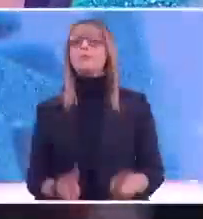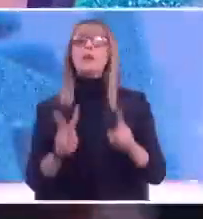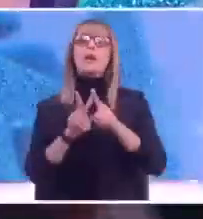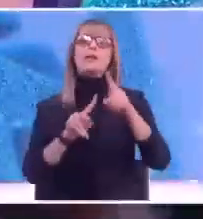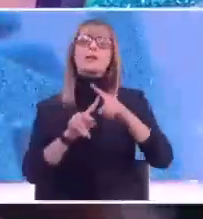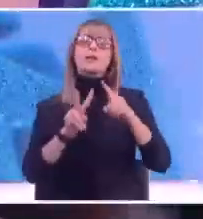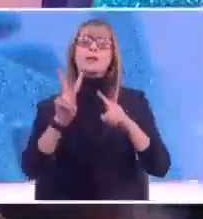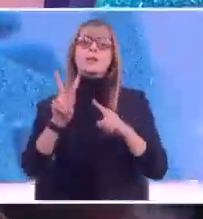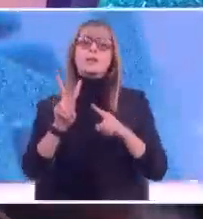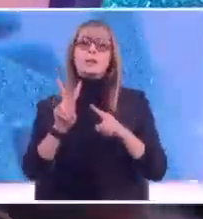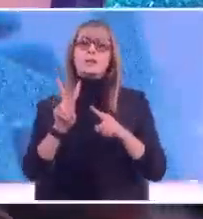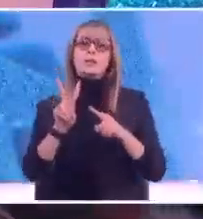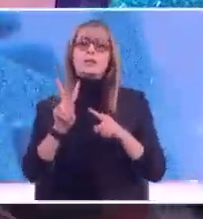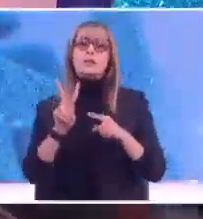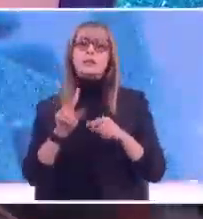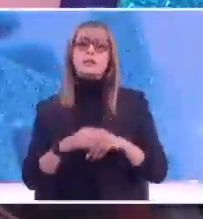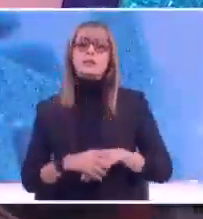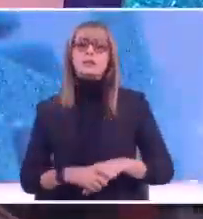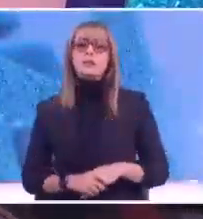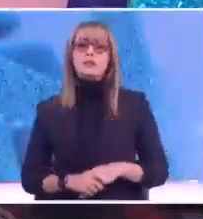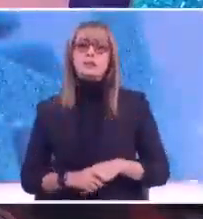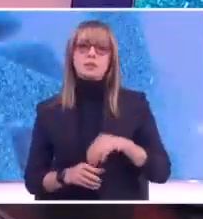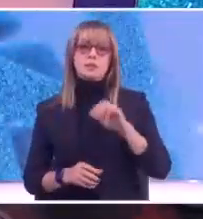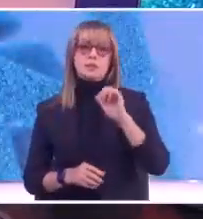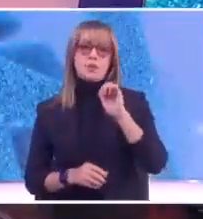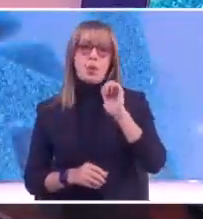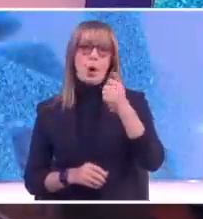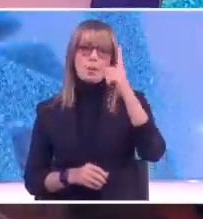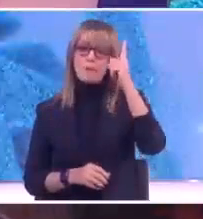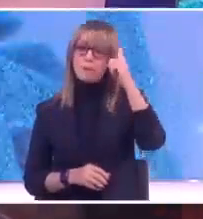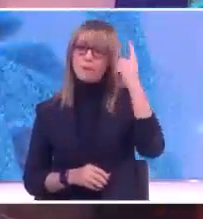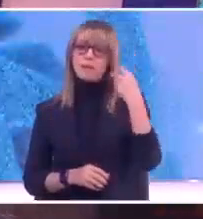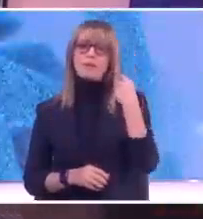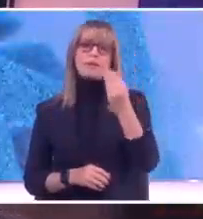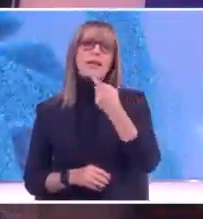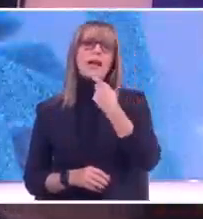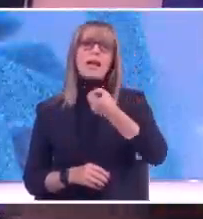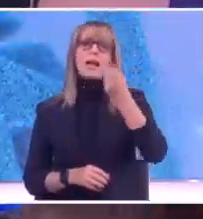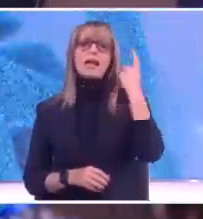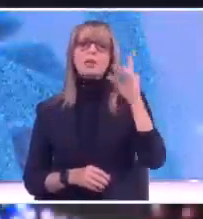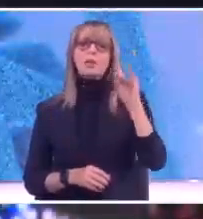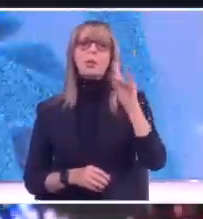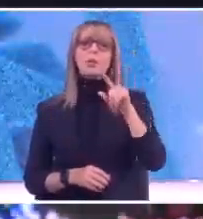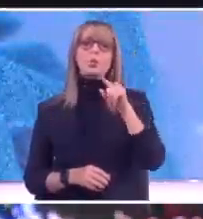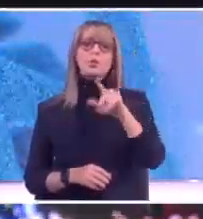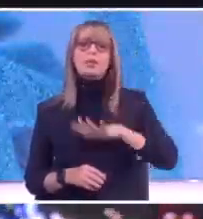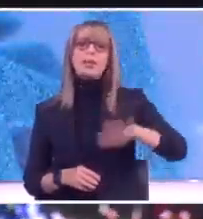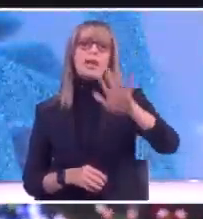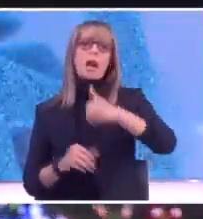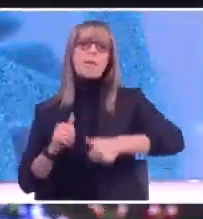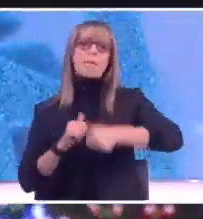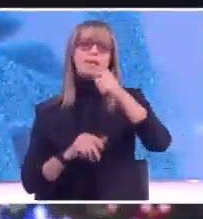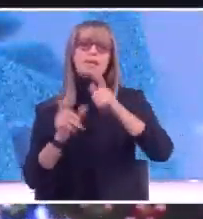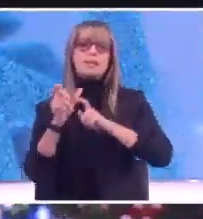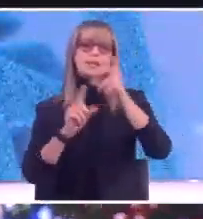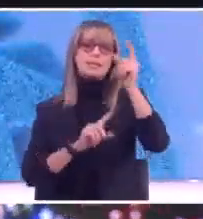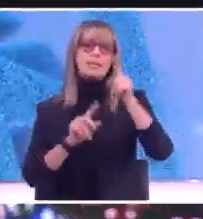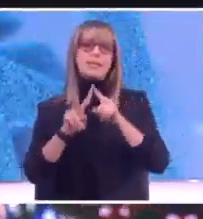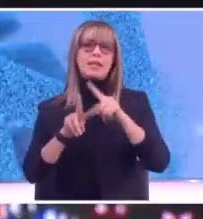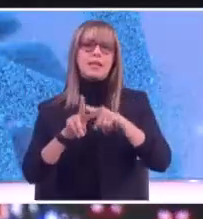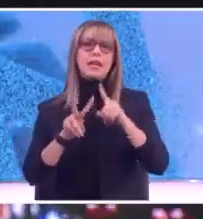NTV sayın seyirciler önemli bir bilgiye ulaştı. Eski Ülke Ocakları Genel Başkanı Sinan